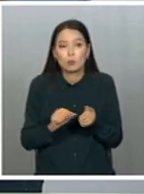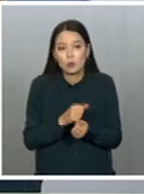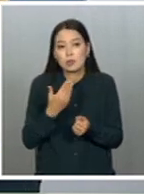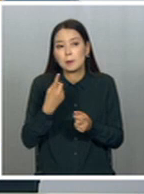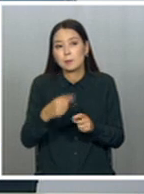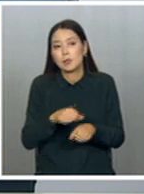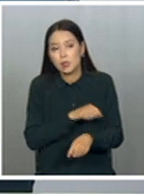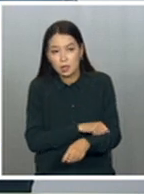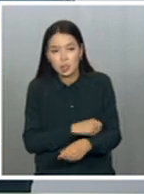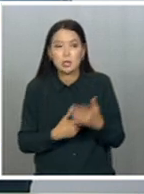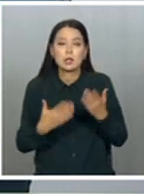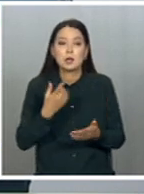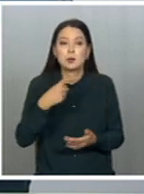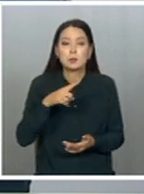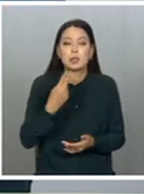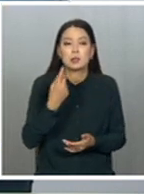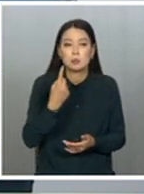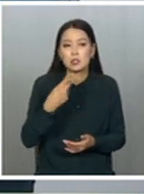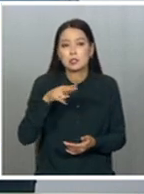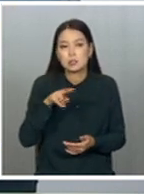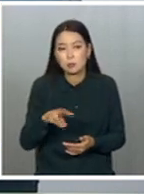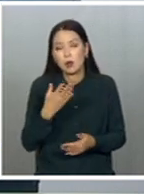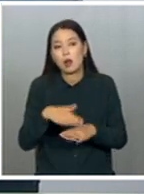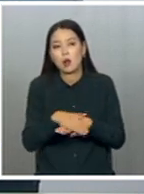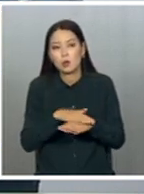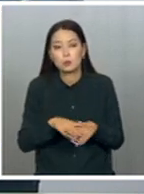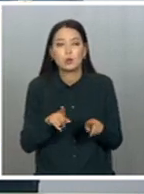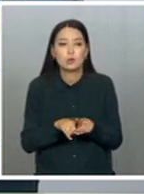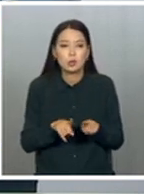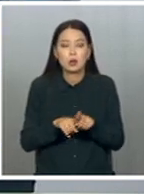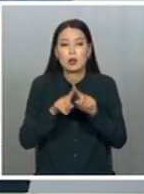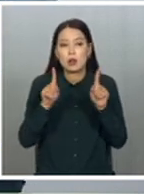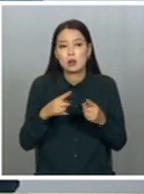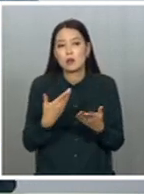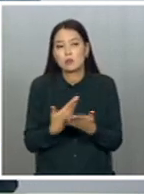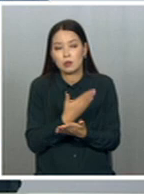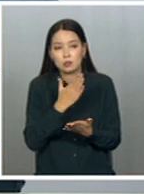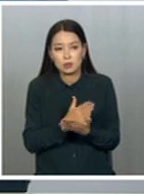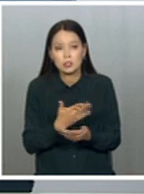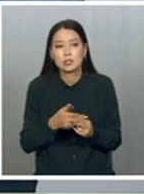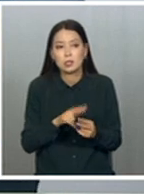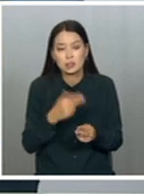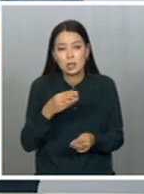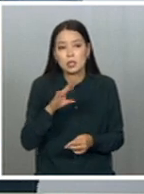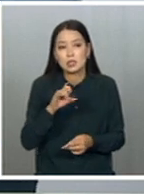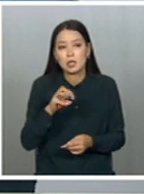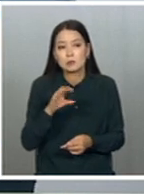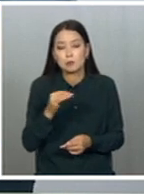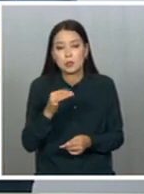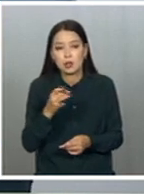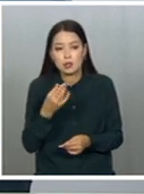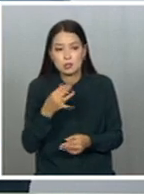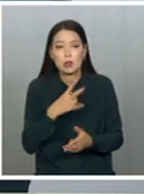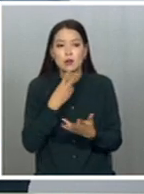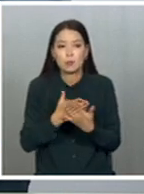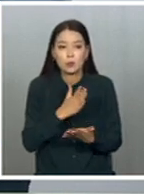немесе 1 дециметр аудандағы 1 сағатта қанша суды буландырады, ол транспирация қарқындылығын көрсетеді. Ал егер